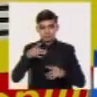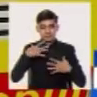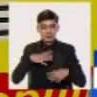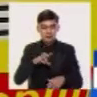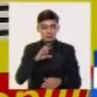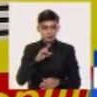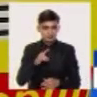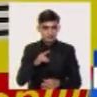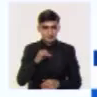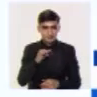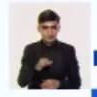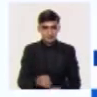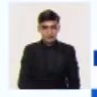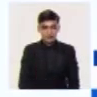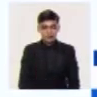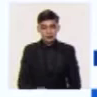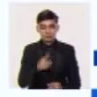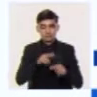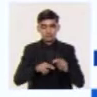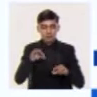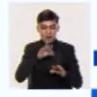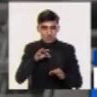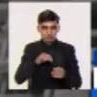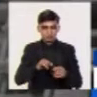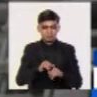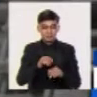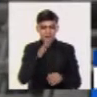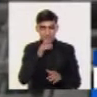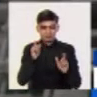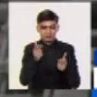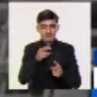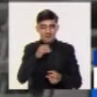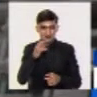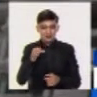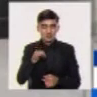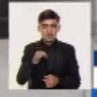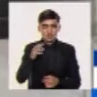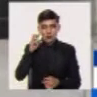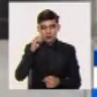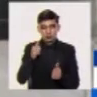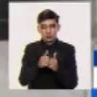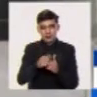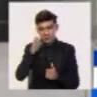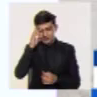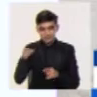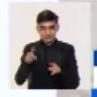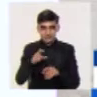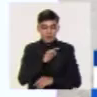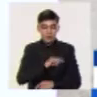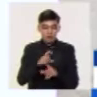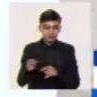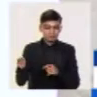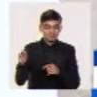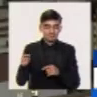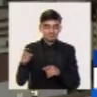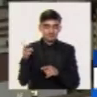күрт тағы да өсуін байқамаймыз. Құрылыстың тұралап қалуына карантинде көршілден қара жұмысшының келу қарқыны да бәсеңдегені тікелей